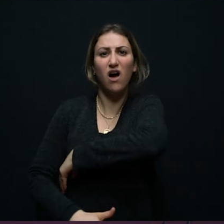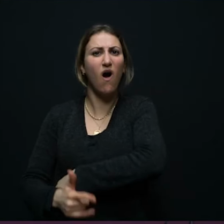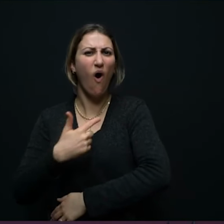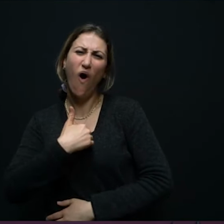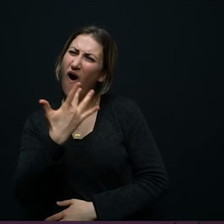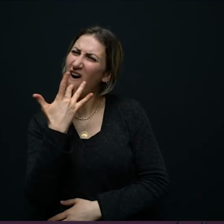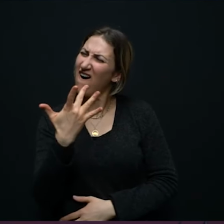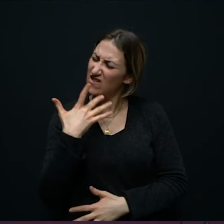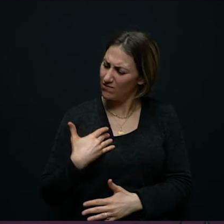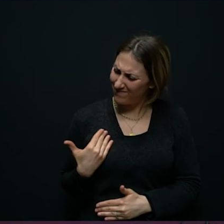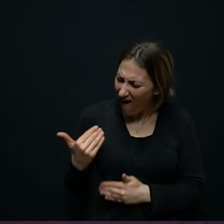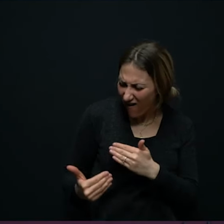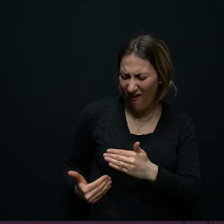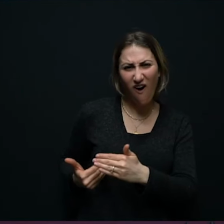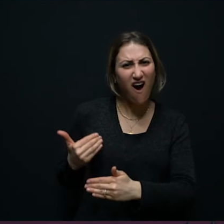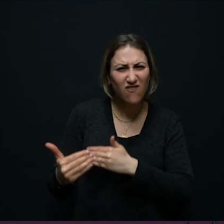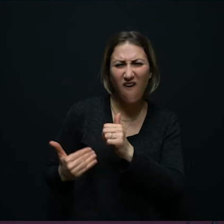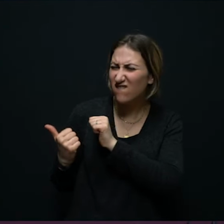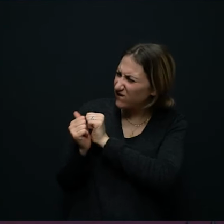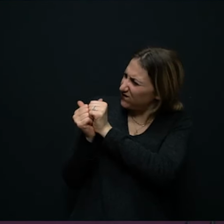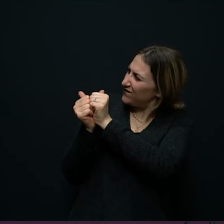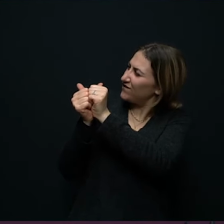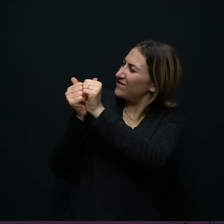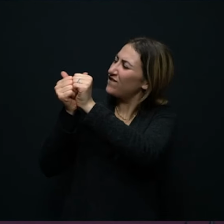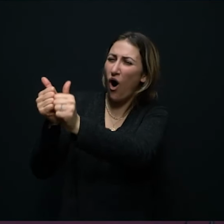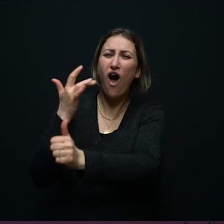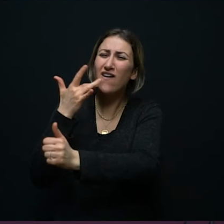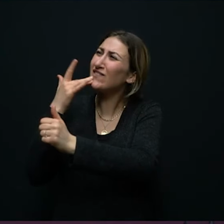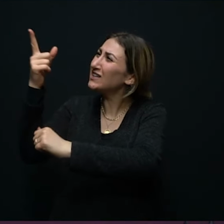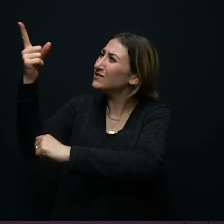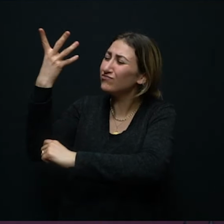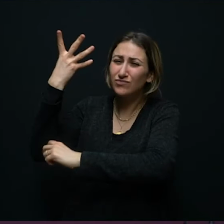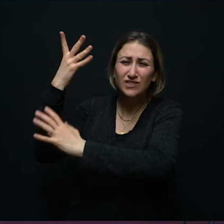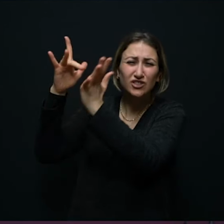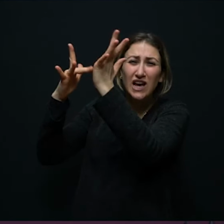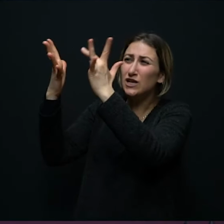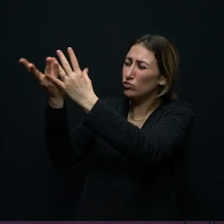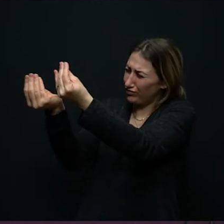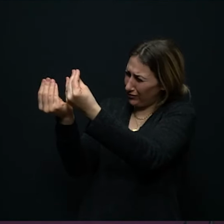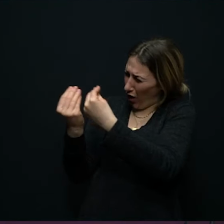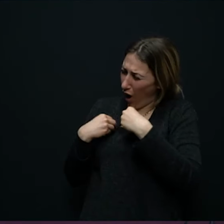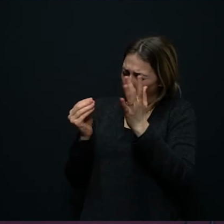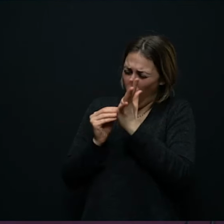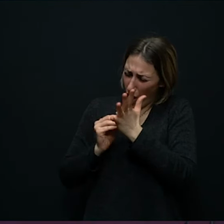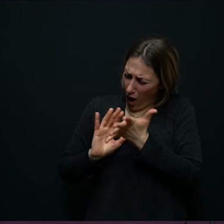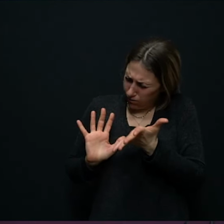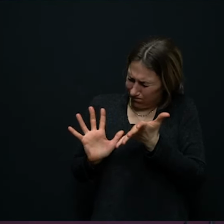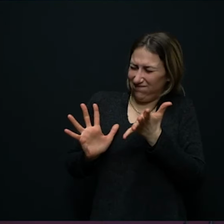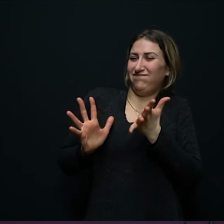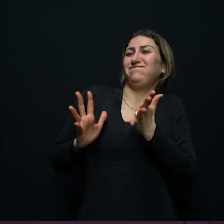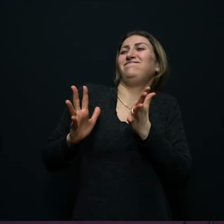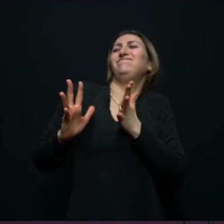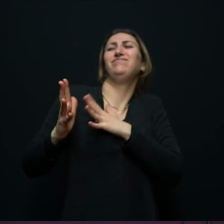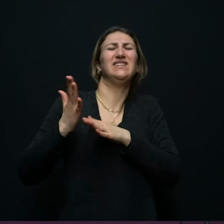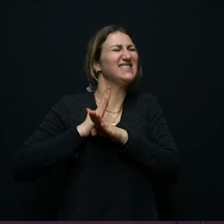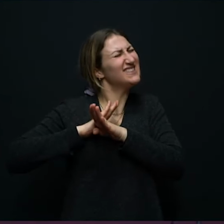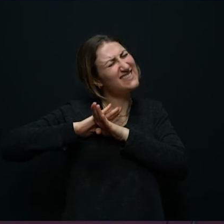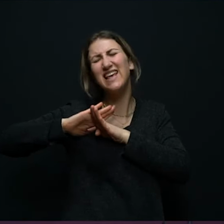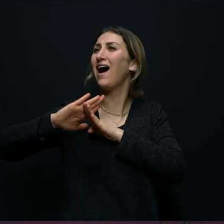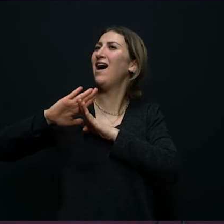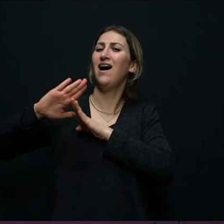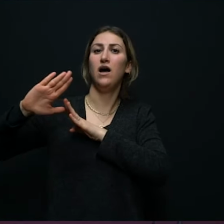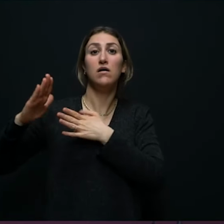dans ma vie ce processus de sanctification lève toi ta place répondent à cet appel ce matin